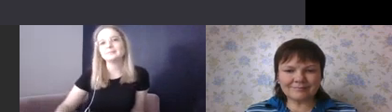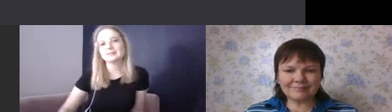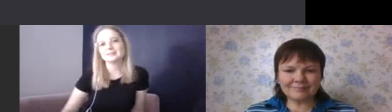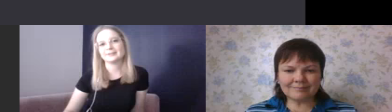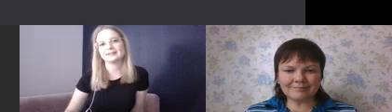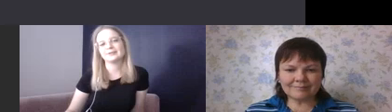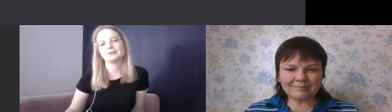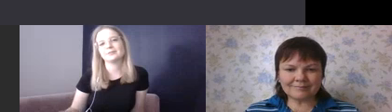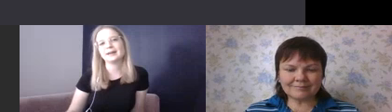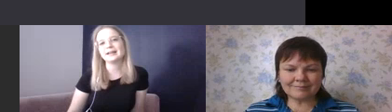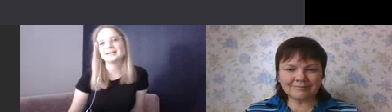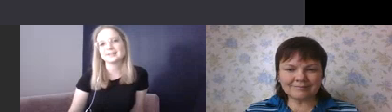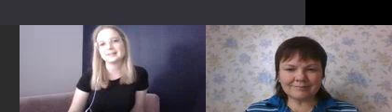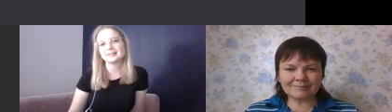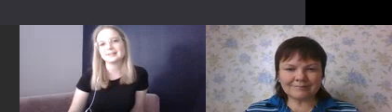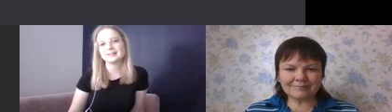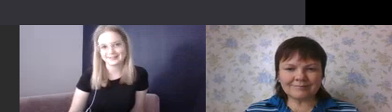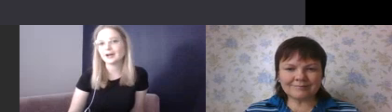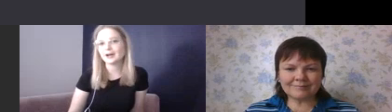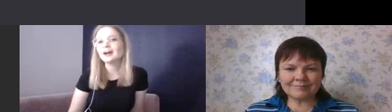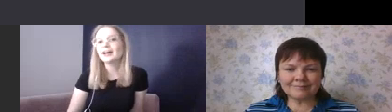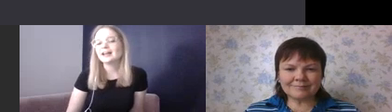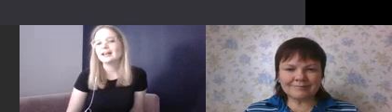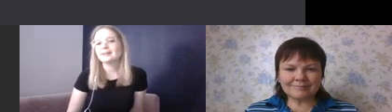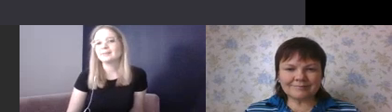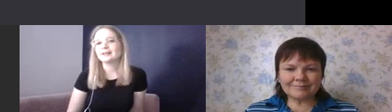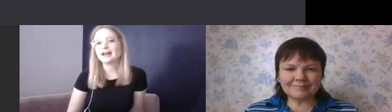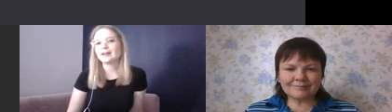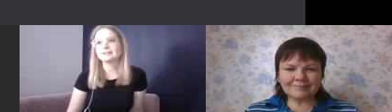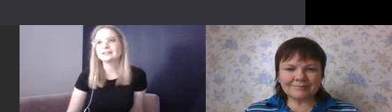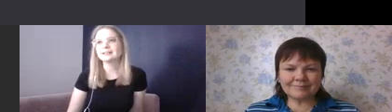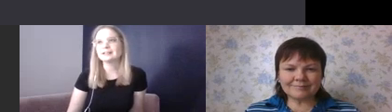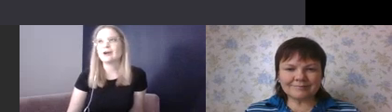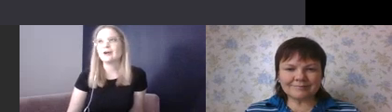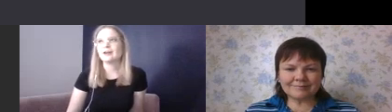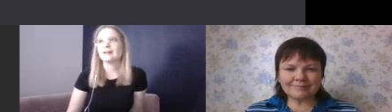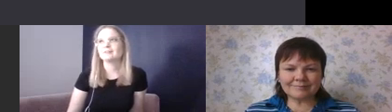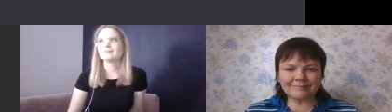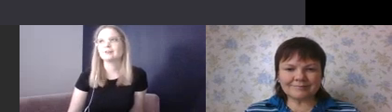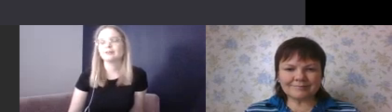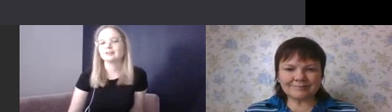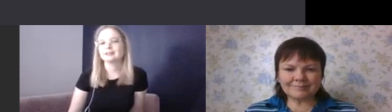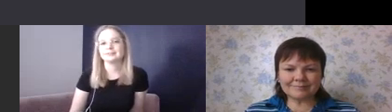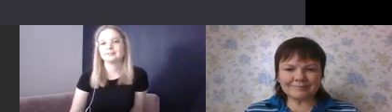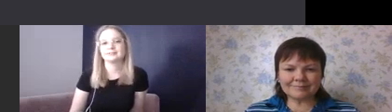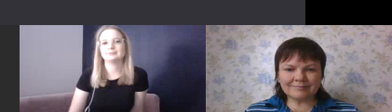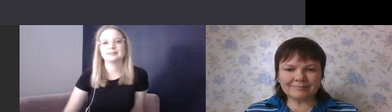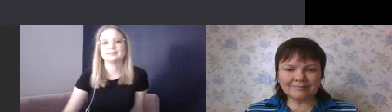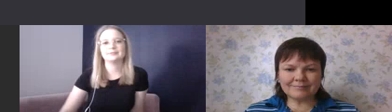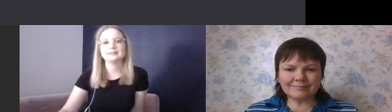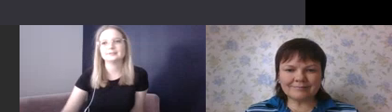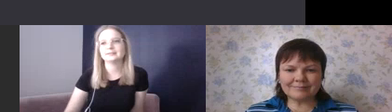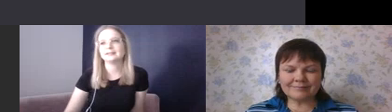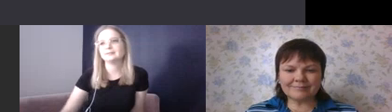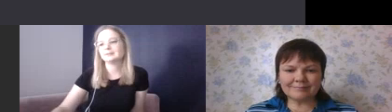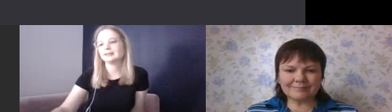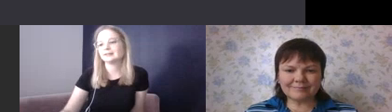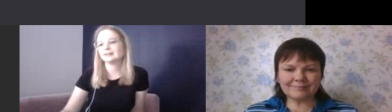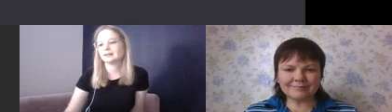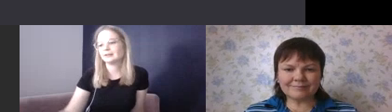huurin ikkagi täpsemalt ja nagu seda päris elu konteksti ka, et ma ei jää nagu sinna, noh, ongi tõesti mingid